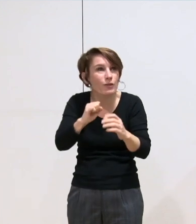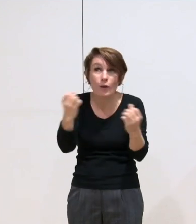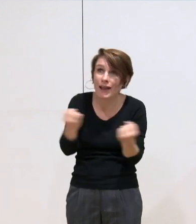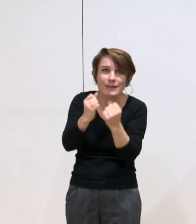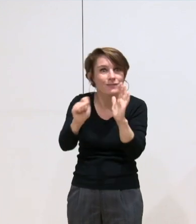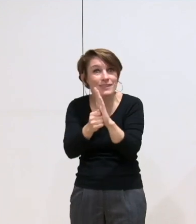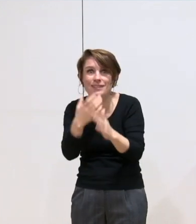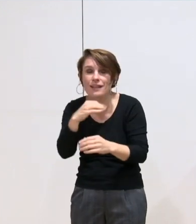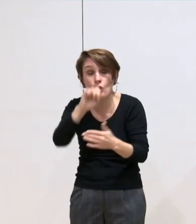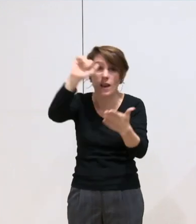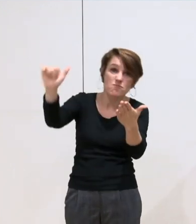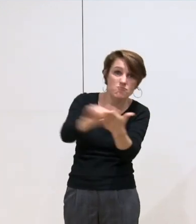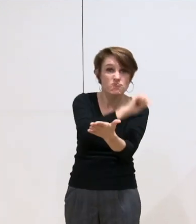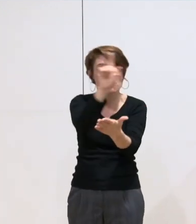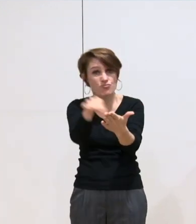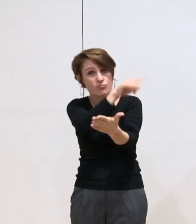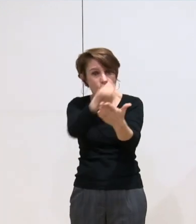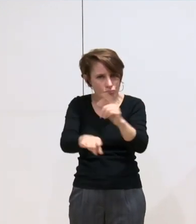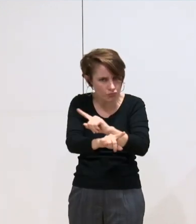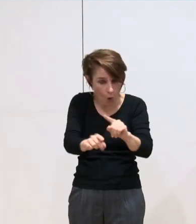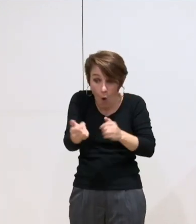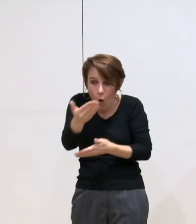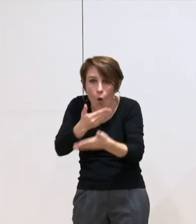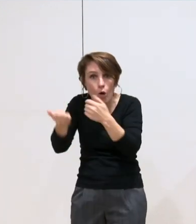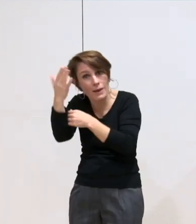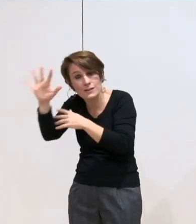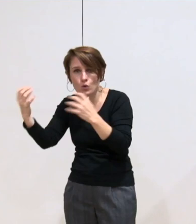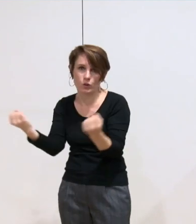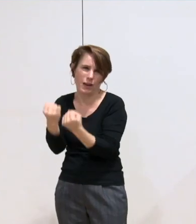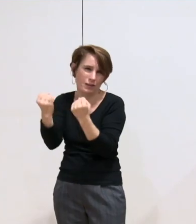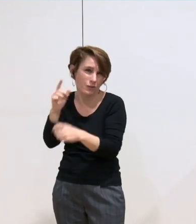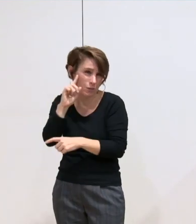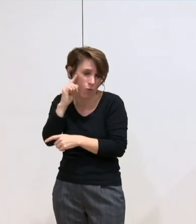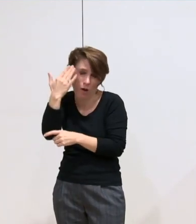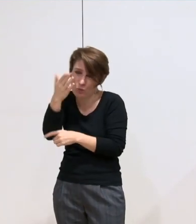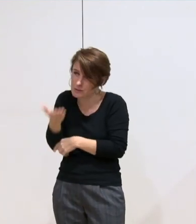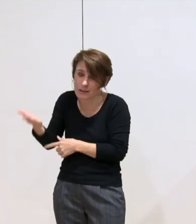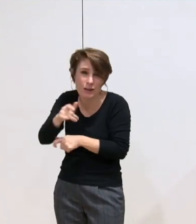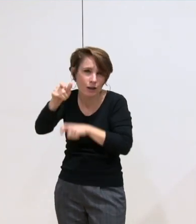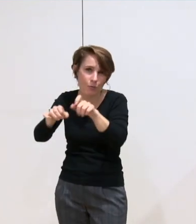d'activités qui sont des activités importantes, et je crois qu'elles sont importantes à la fois pour